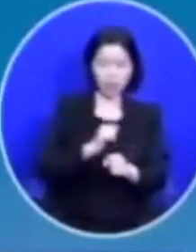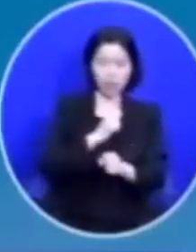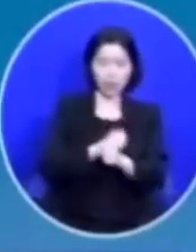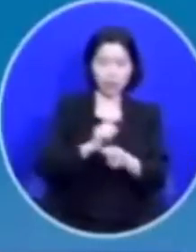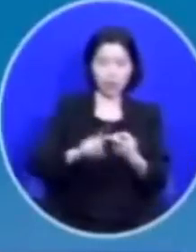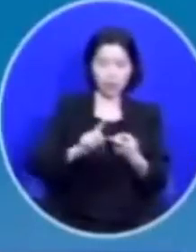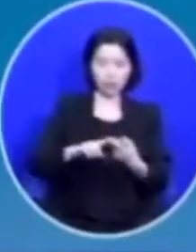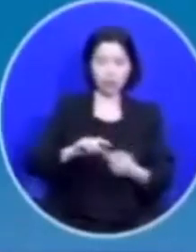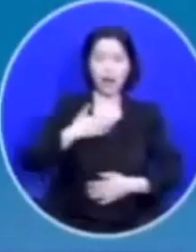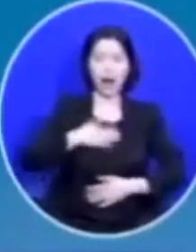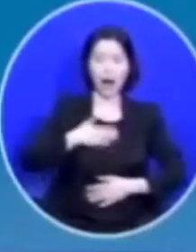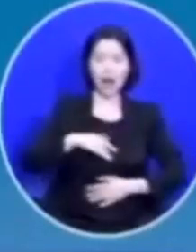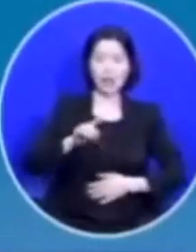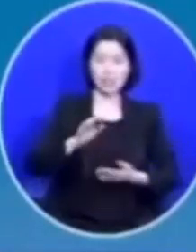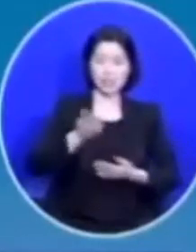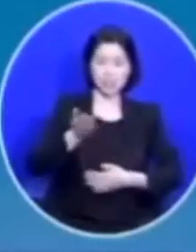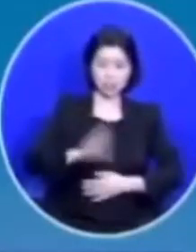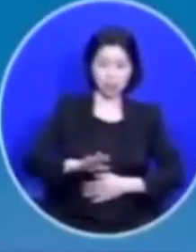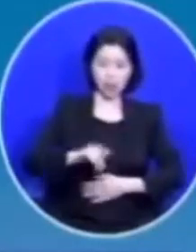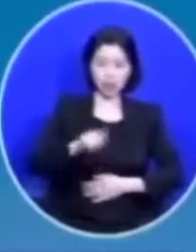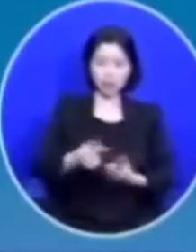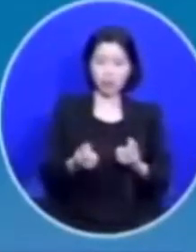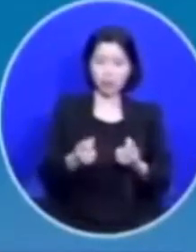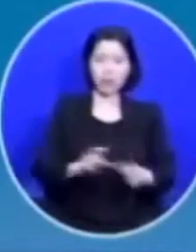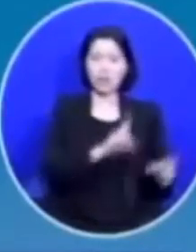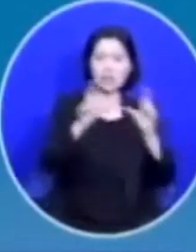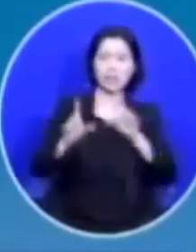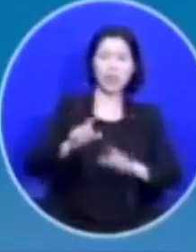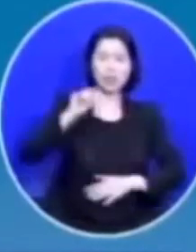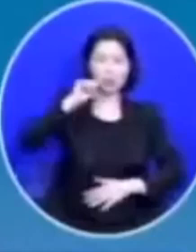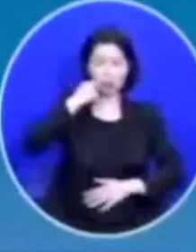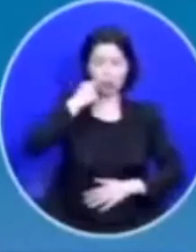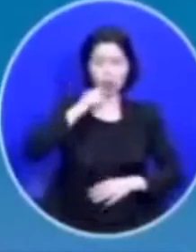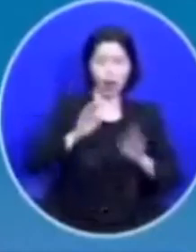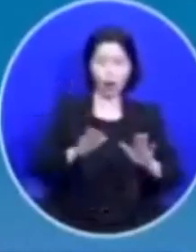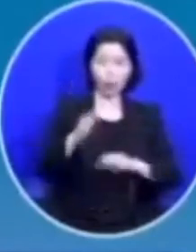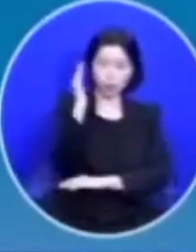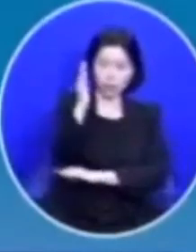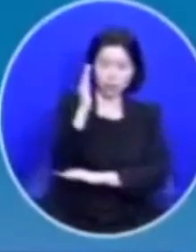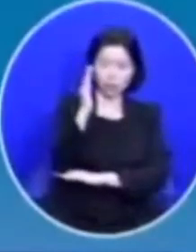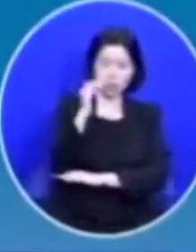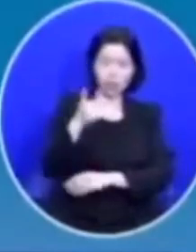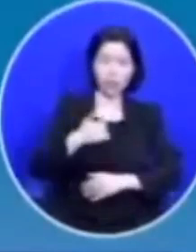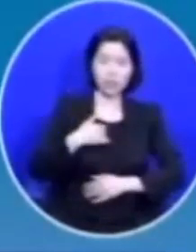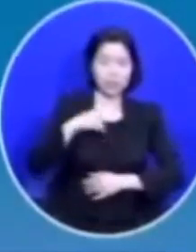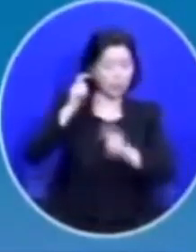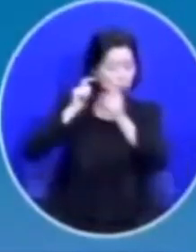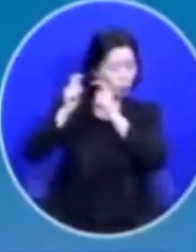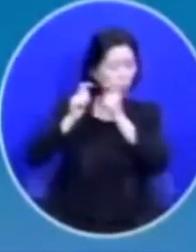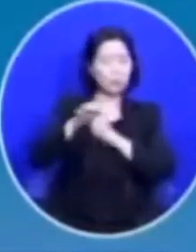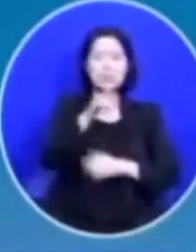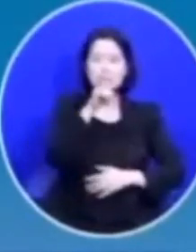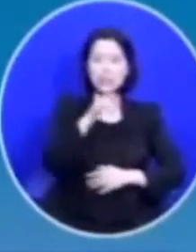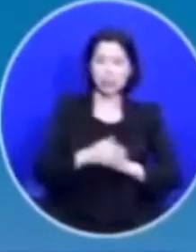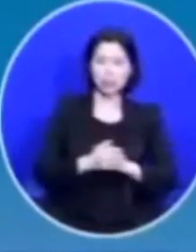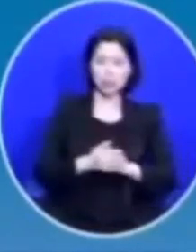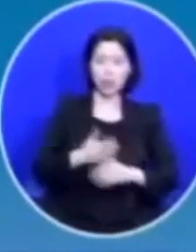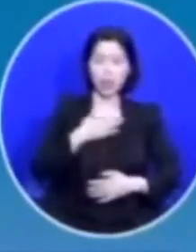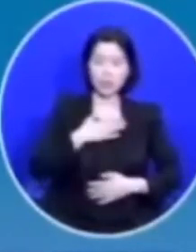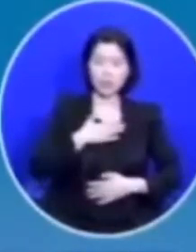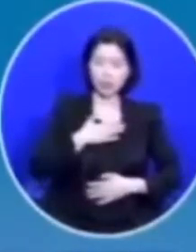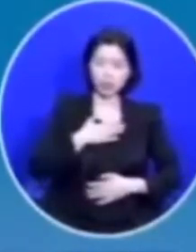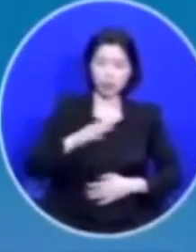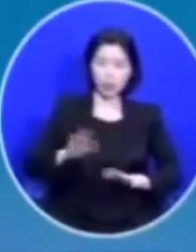그대로 사라지지 않습니다 오늘 설교하는 저의 고민이 있어요 그래서 저는 오늘